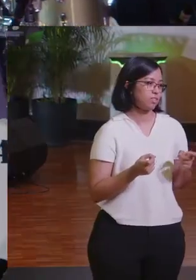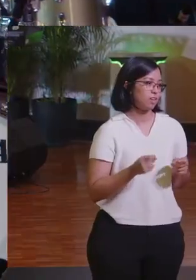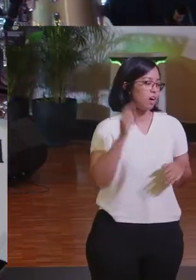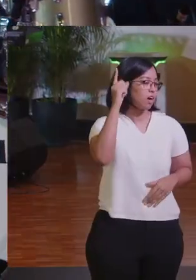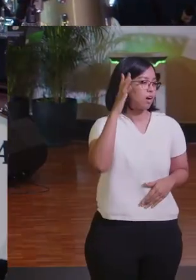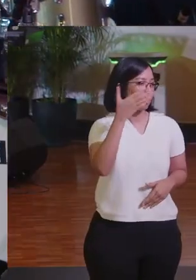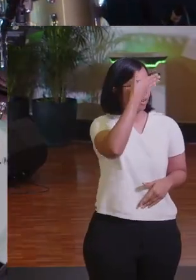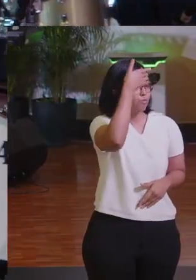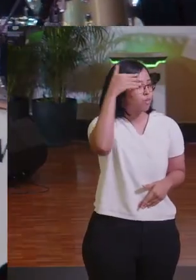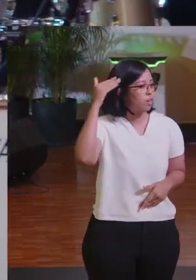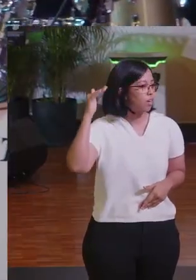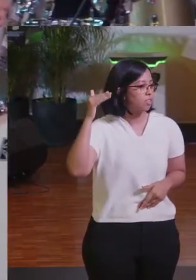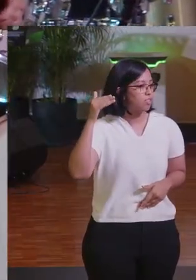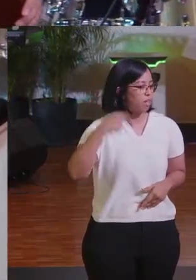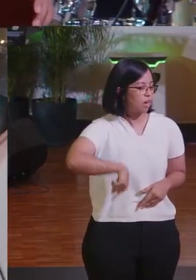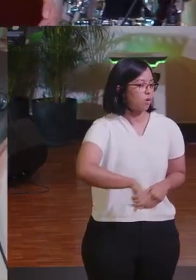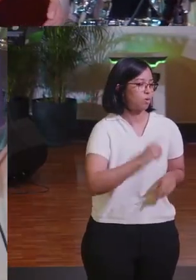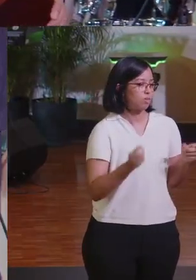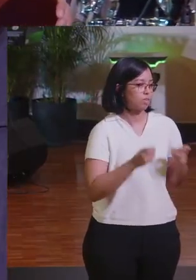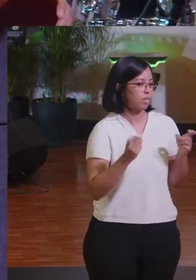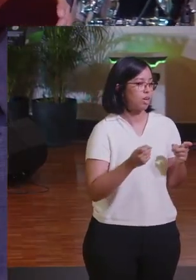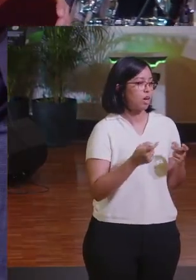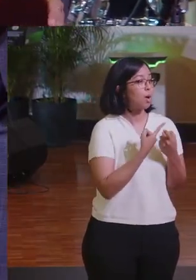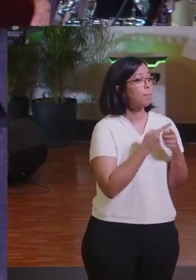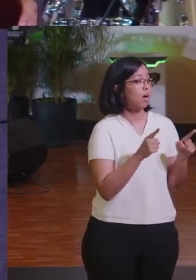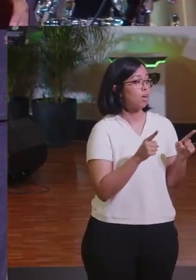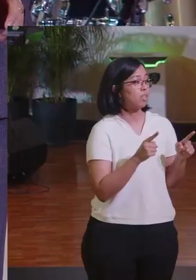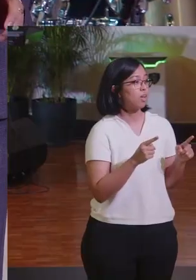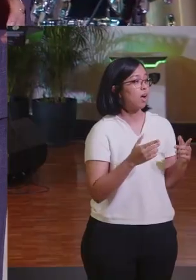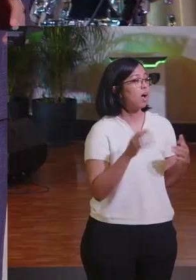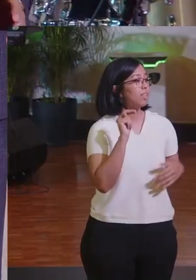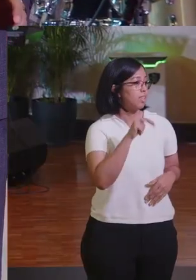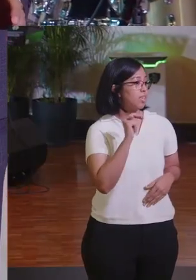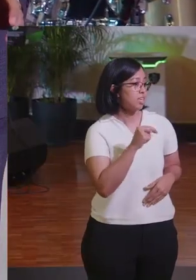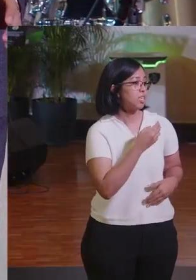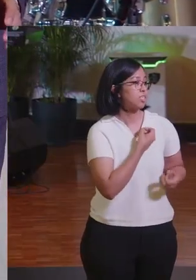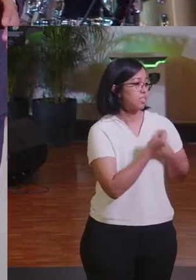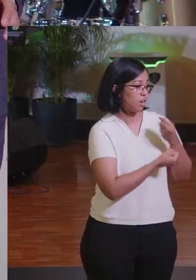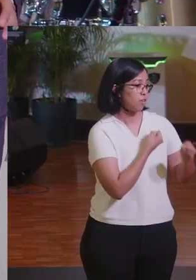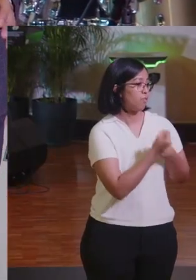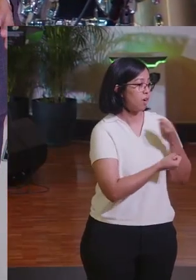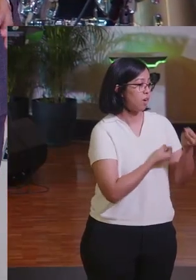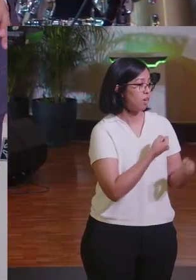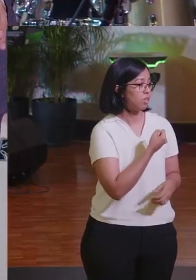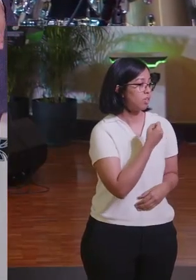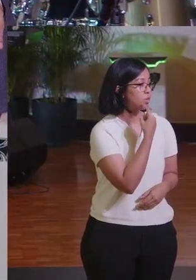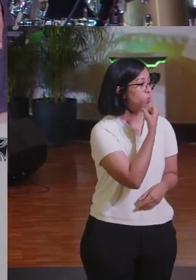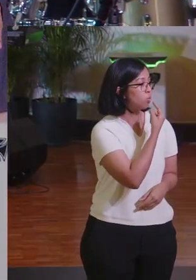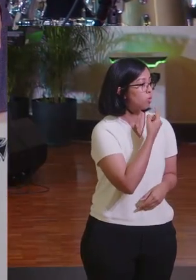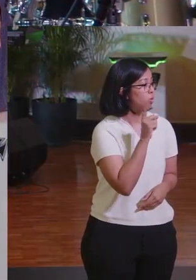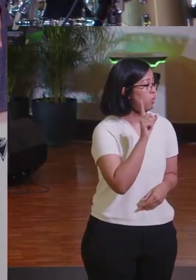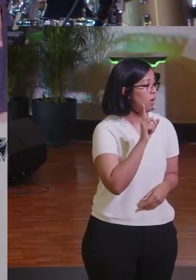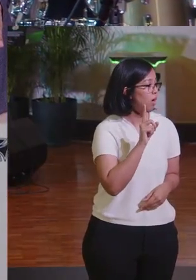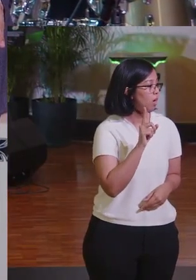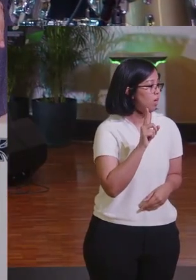yan. Pero merong isang sakripisyo. Iyan po ay si Kristo.